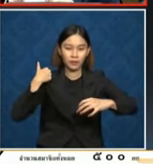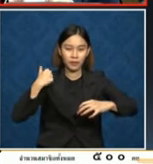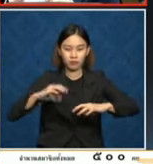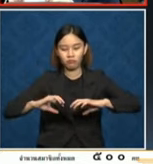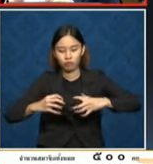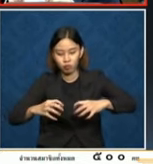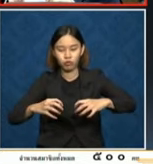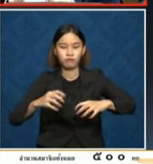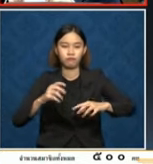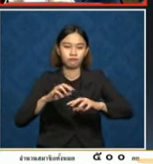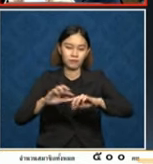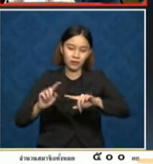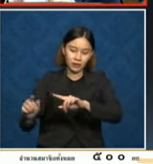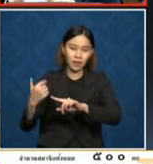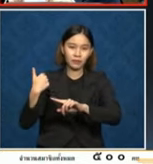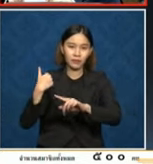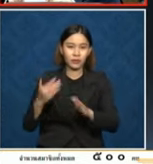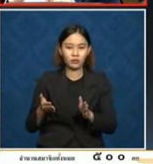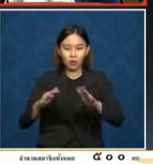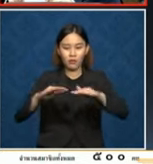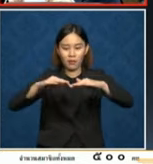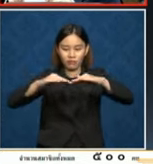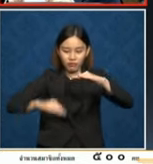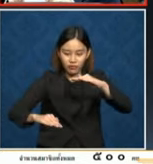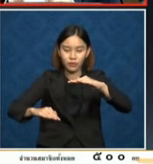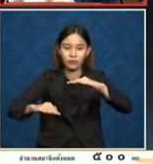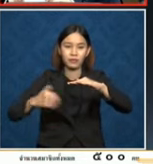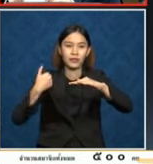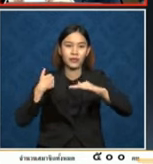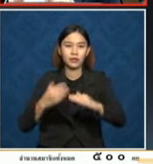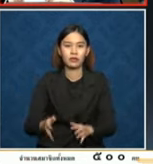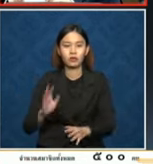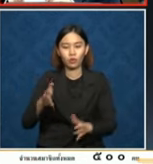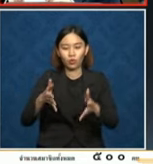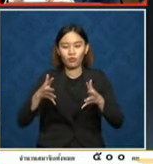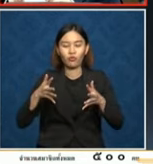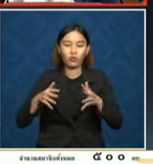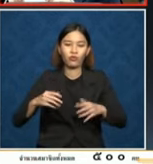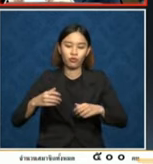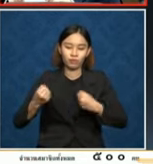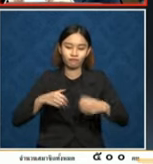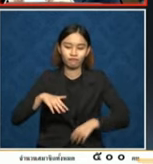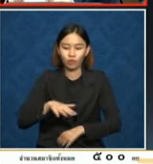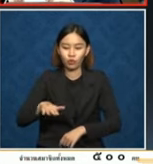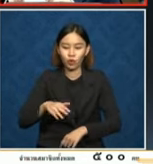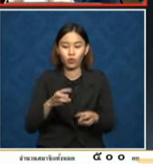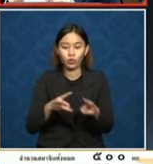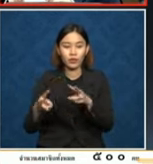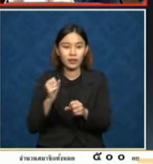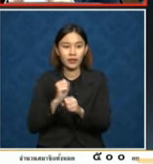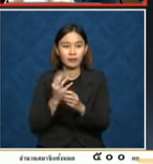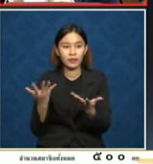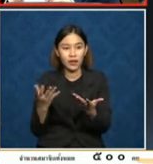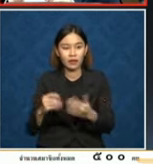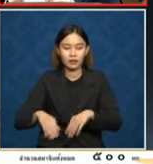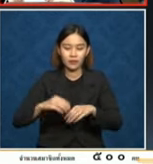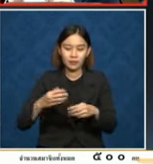มบ่อบนถนนผิวทางทรุดเป็นร่องตามแนวรถสิบล้อส่วนใหญ่จะซ่อมโดยการลาดยางมะต